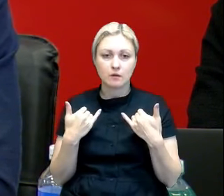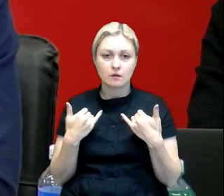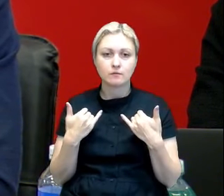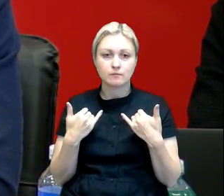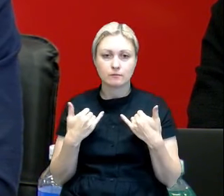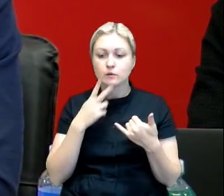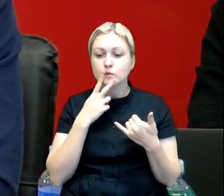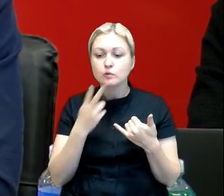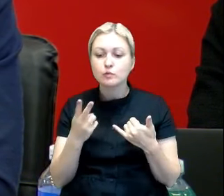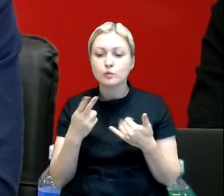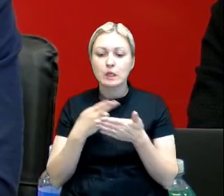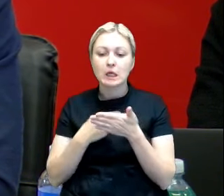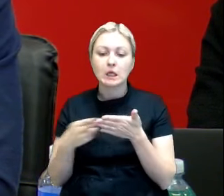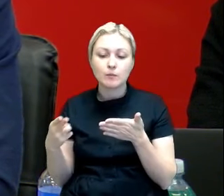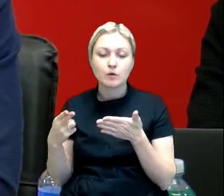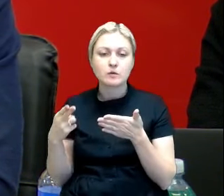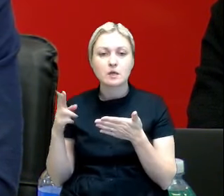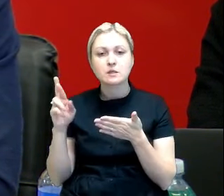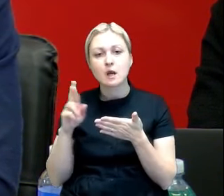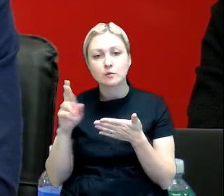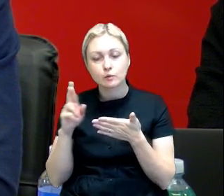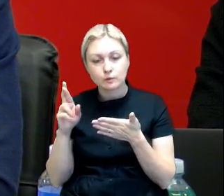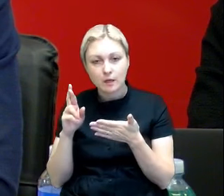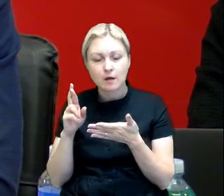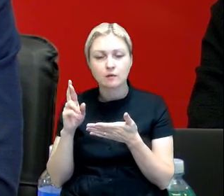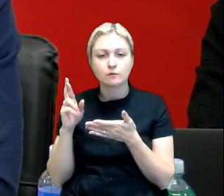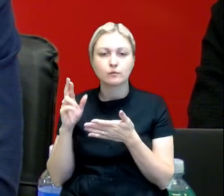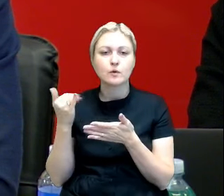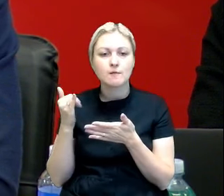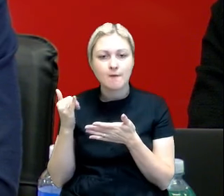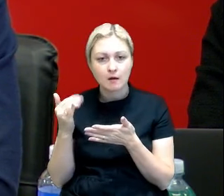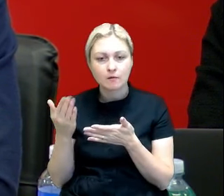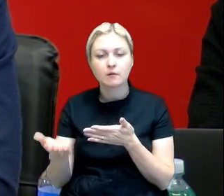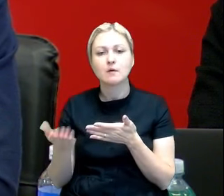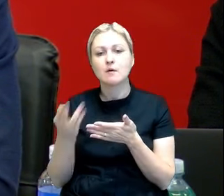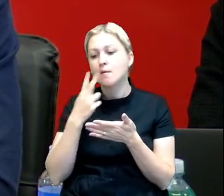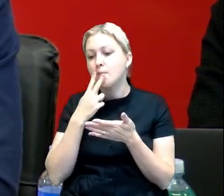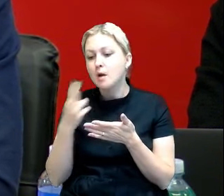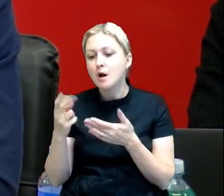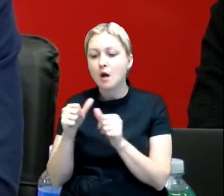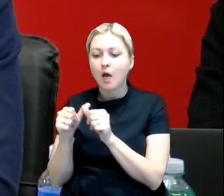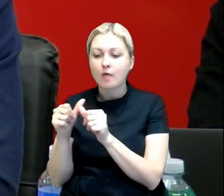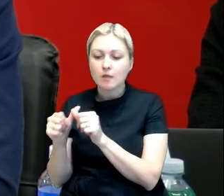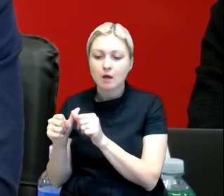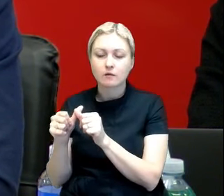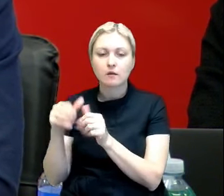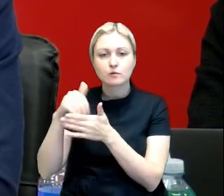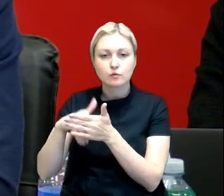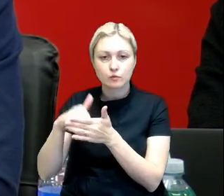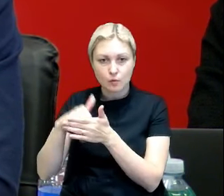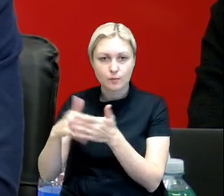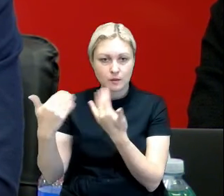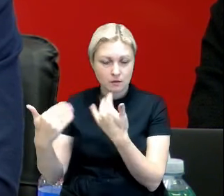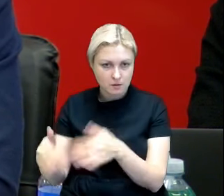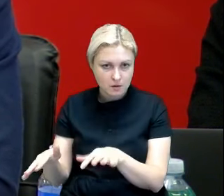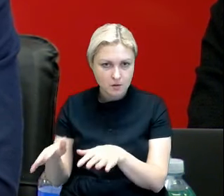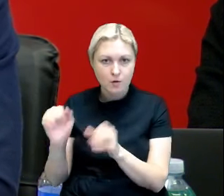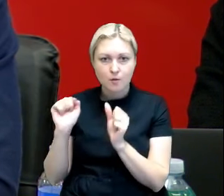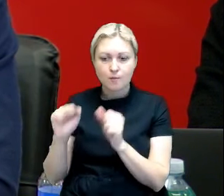įmonės rezultatus mes matome kad iš sutaupytų etatų galima